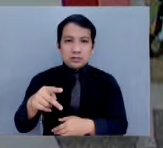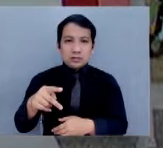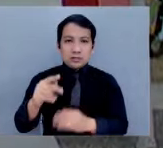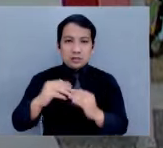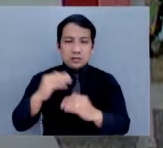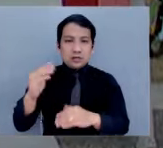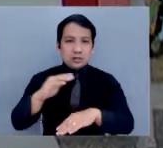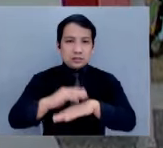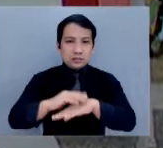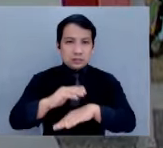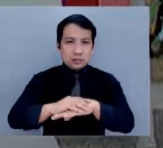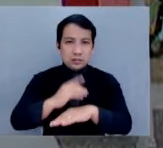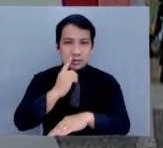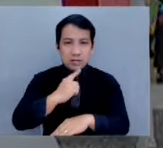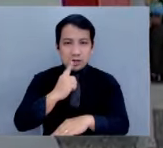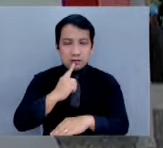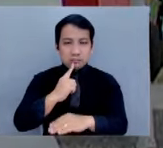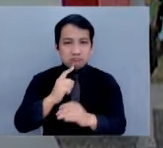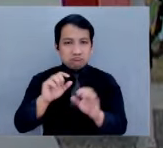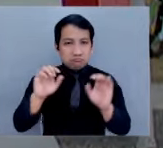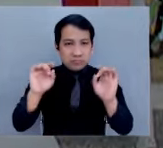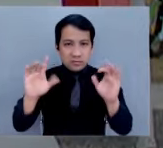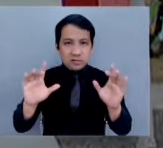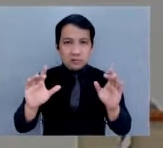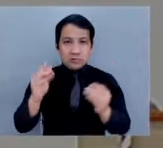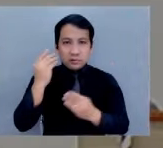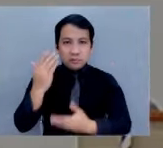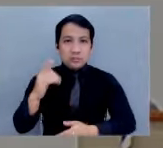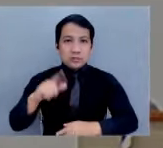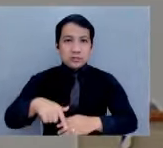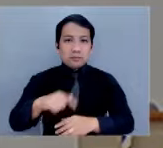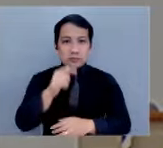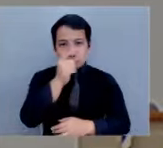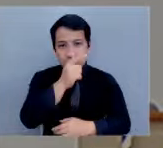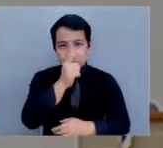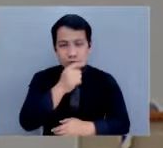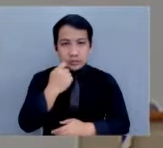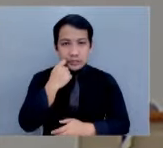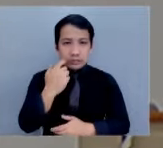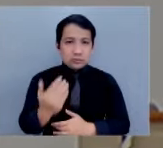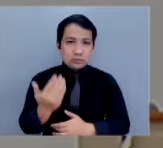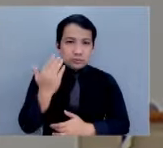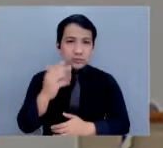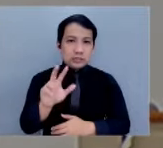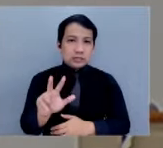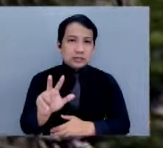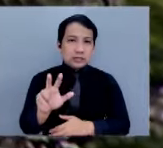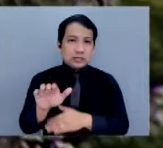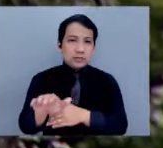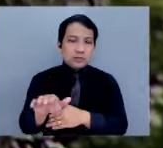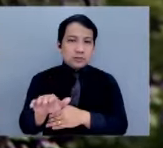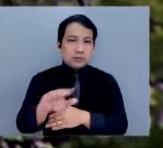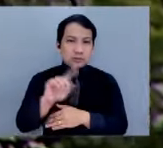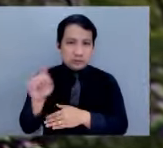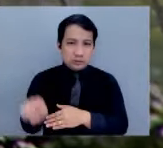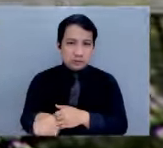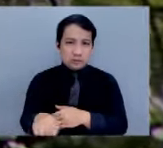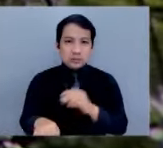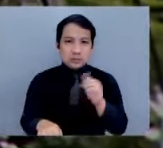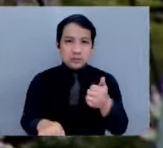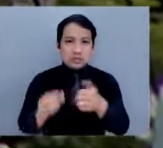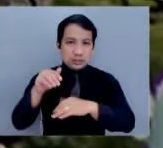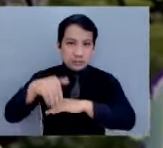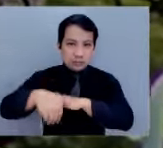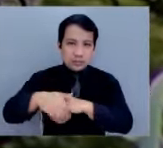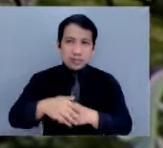ang Red Alert status ipinatupad yan sa Luzon Grid kaninang 3 ng hapon hanggang 10 ng gabi yellow